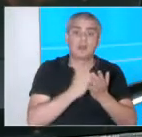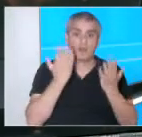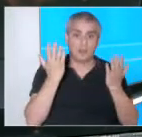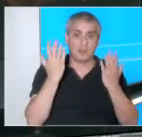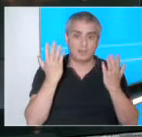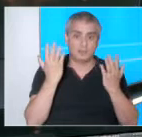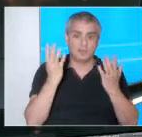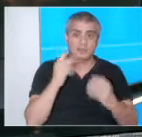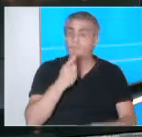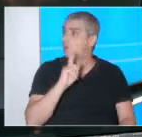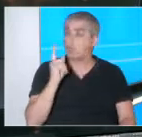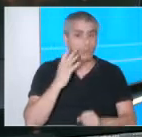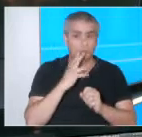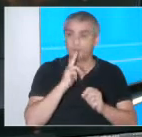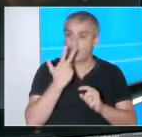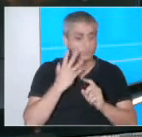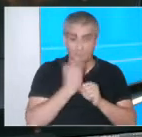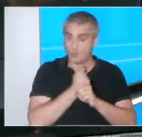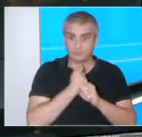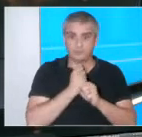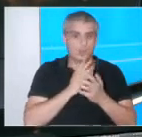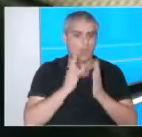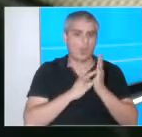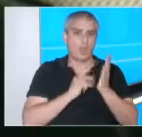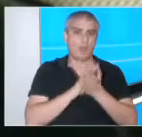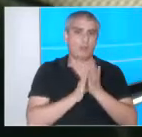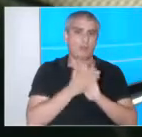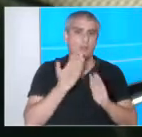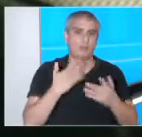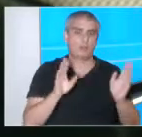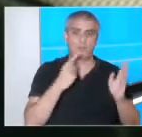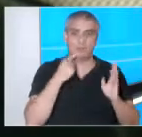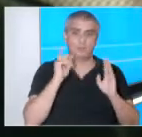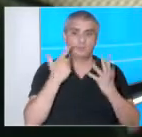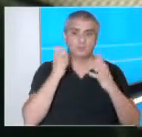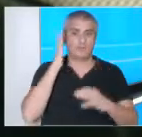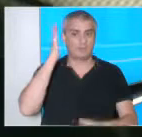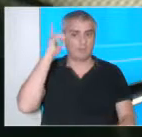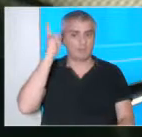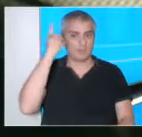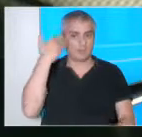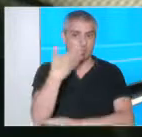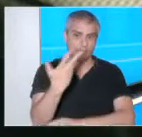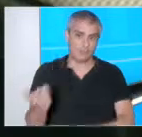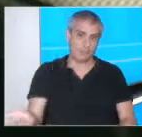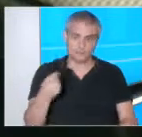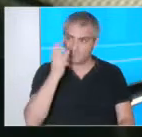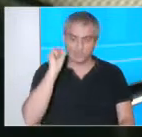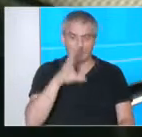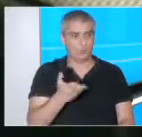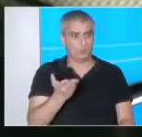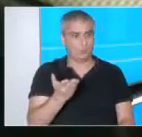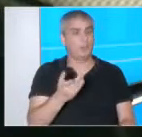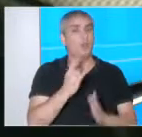לא עומדים שלוש שנים ביעדים, אין חוק, אין חוק, מה שדבר שקיים 75 שנה במדינה. זה הדבר הכי גרוע. בחוק